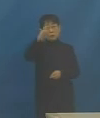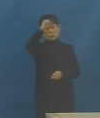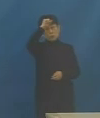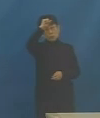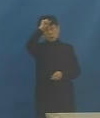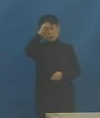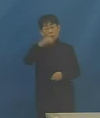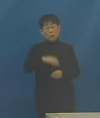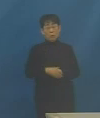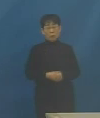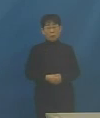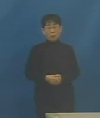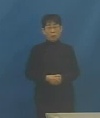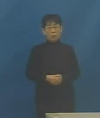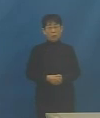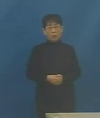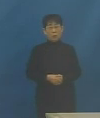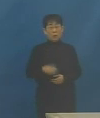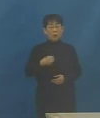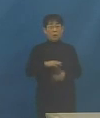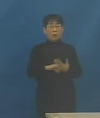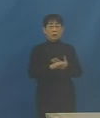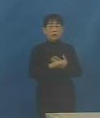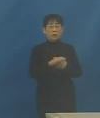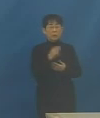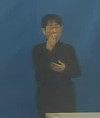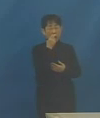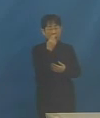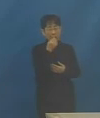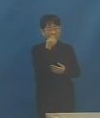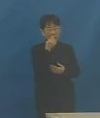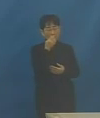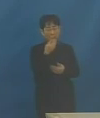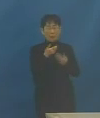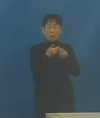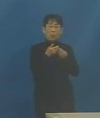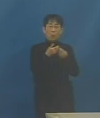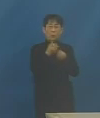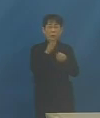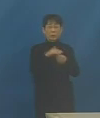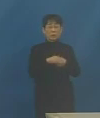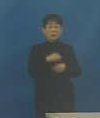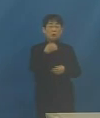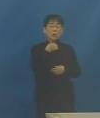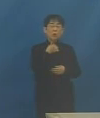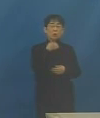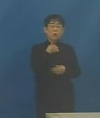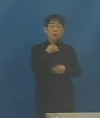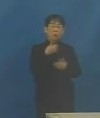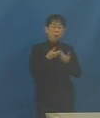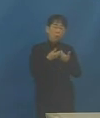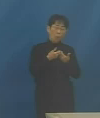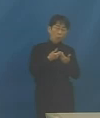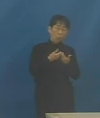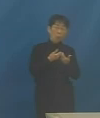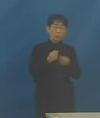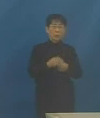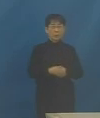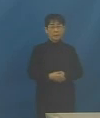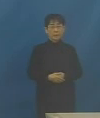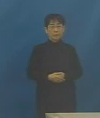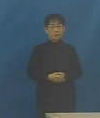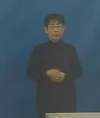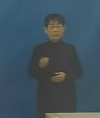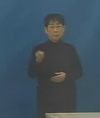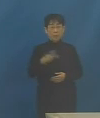ですで花顎鼻がグズグズするとかですね濃度がおかしいなとかそれ